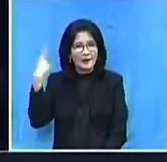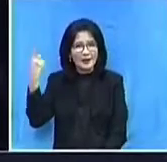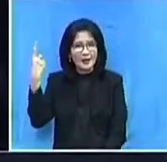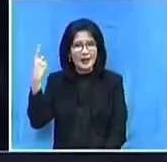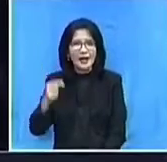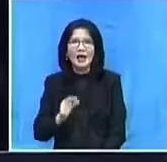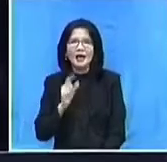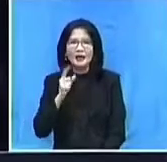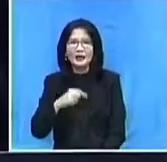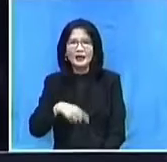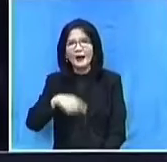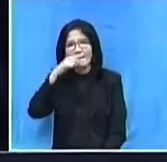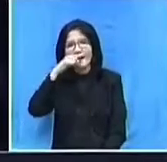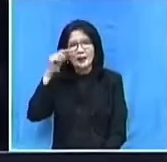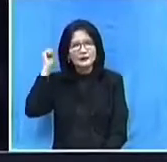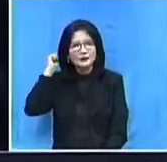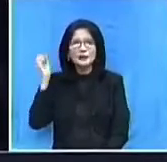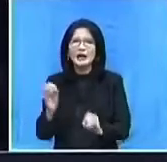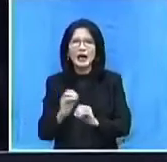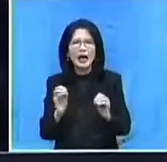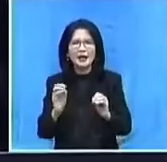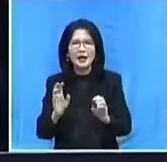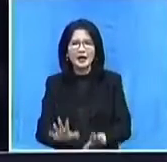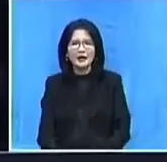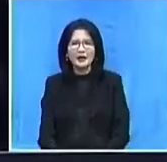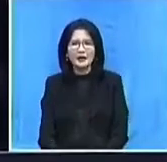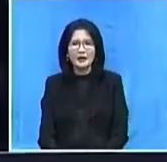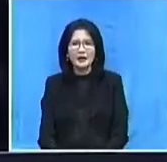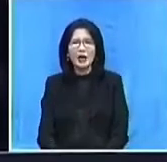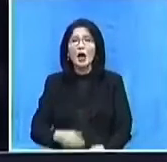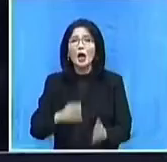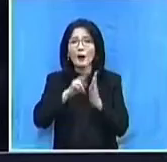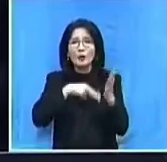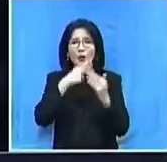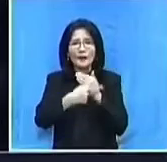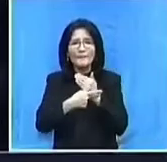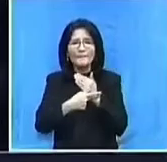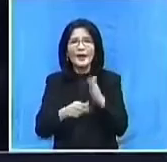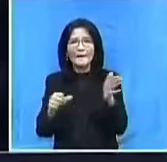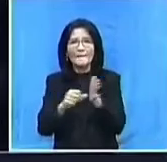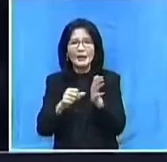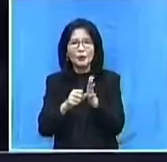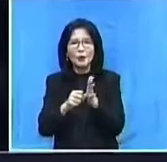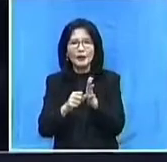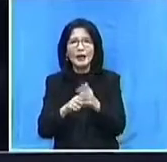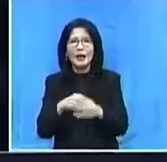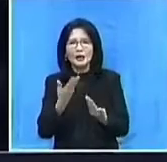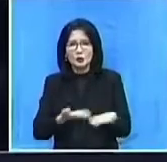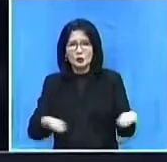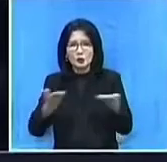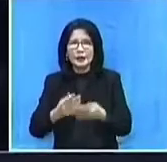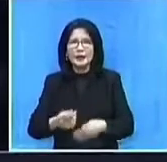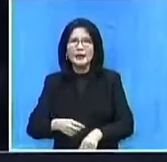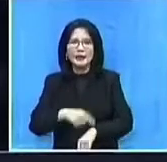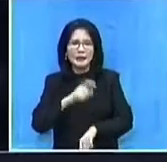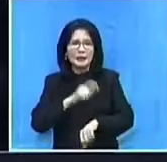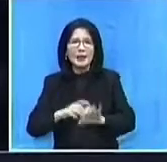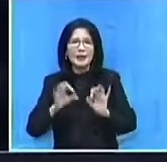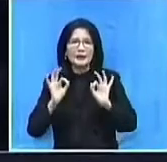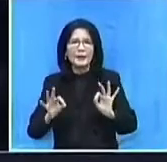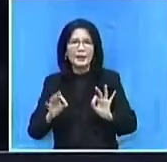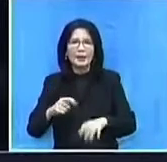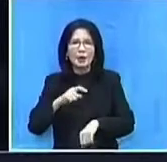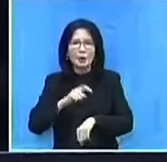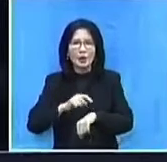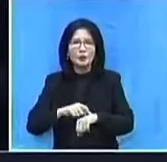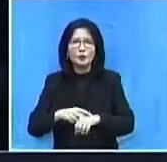disebabkan oleh pandemic of it 19 program dan penyaluran Bansos agar dilakukan secara tepat waktu tepat